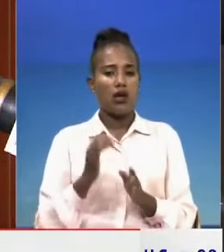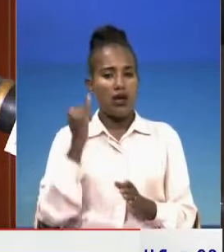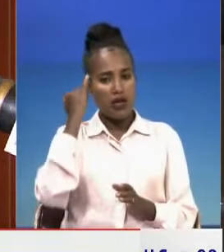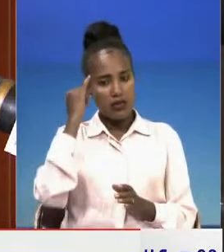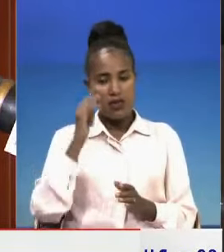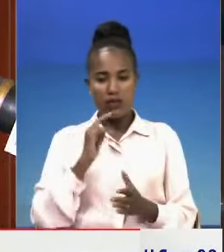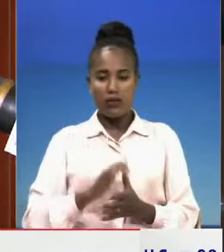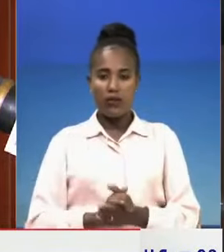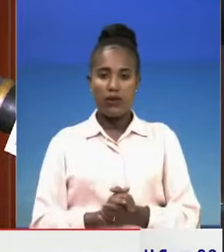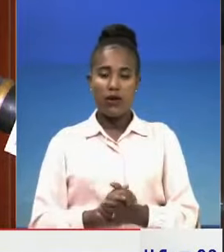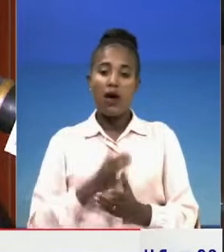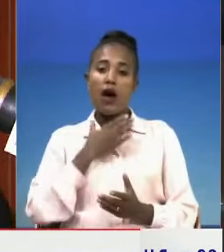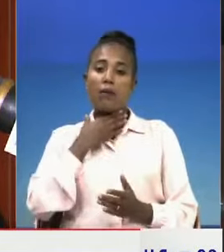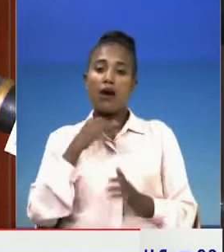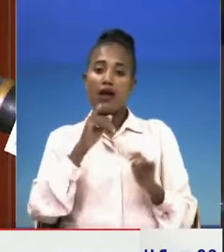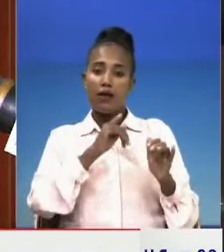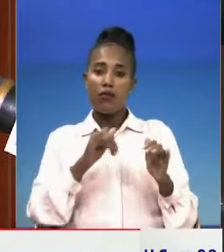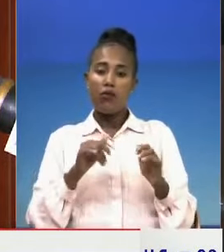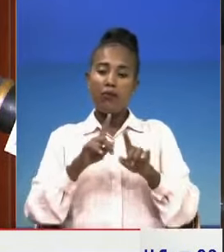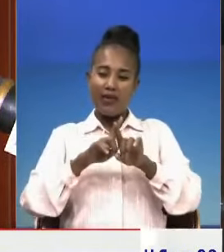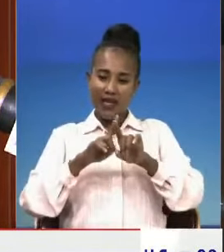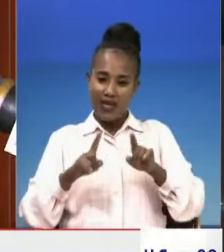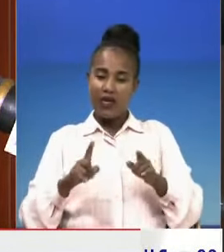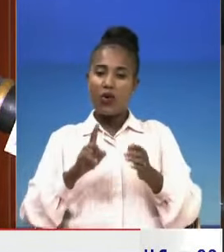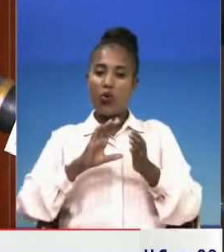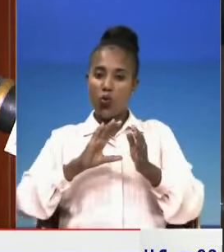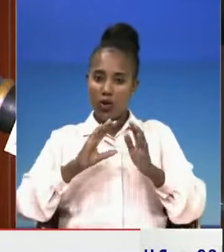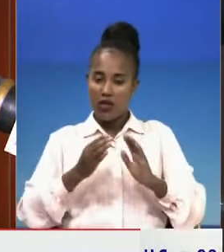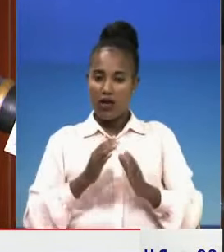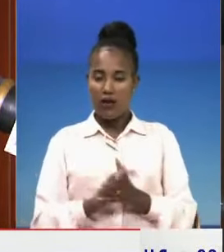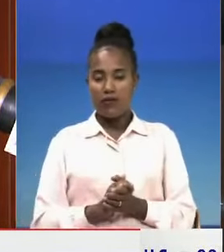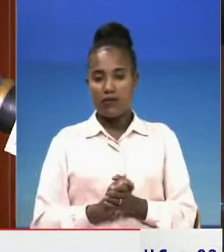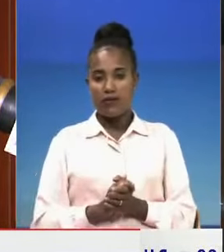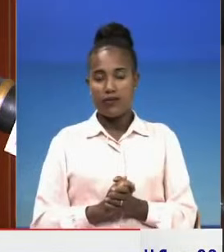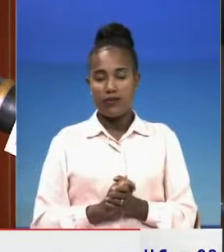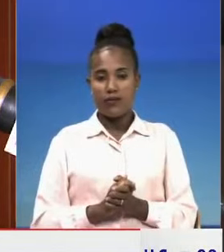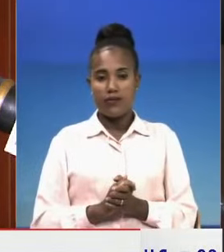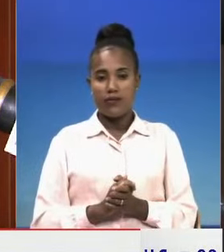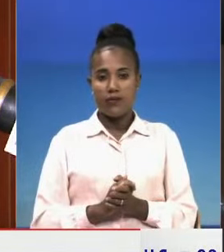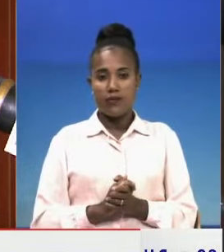አስተሳሰቡ አማራ ደግሞ በተለየ መልኩ